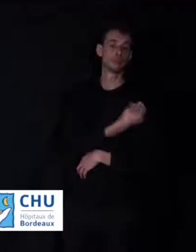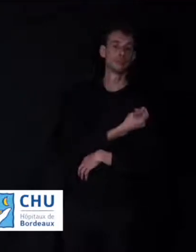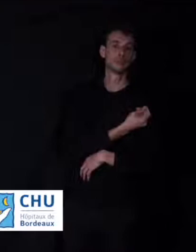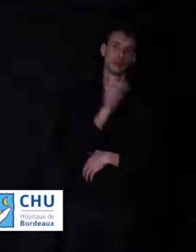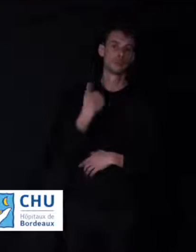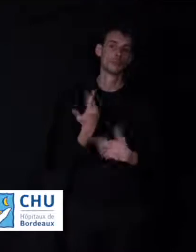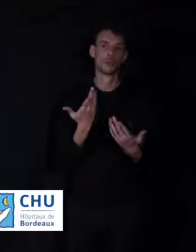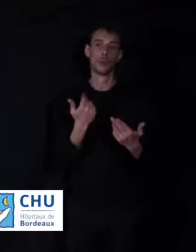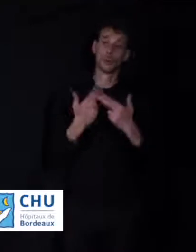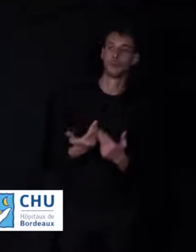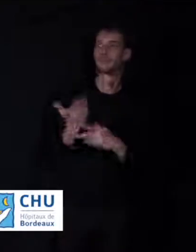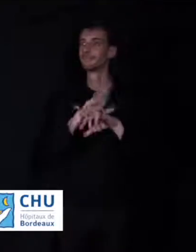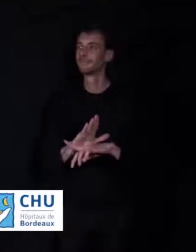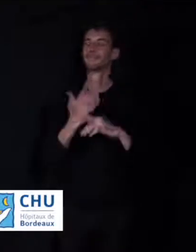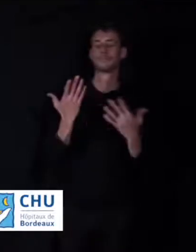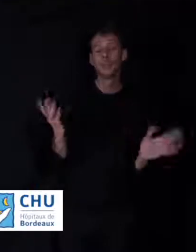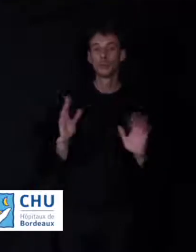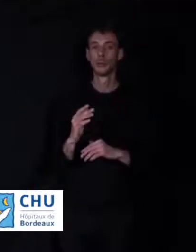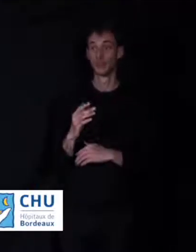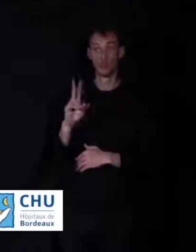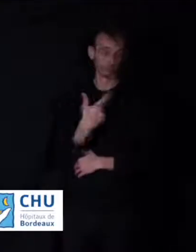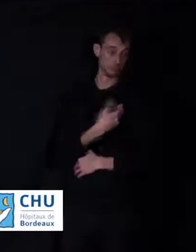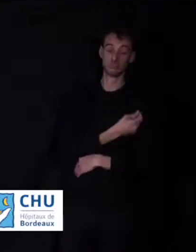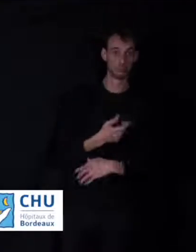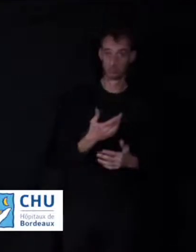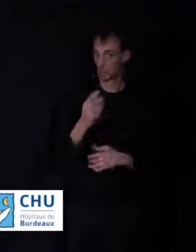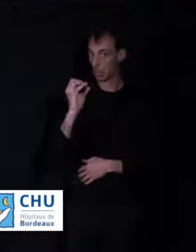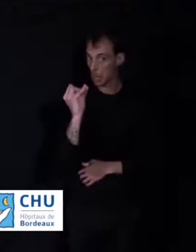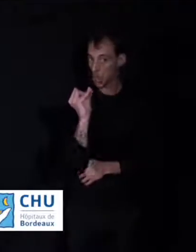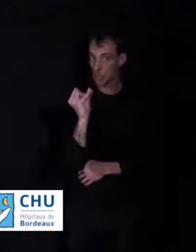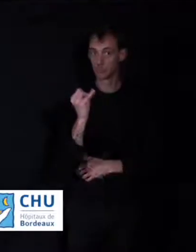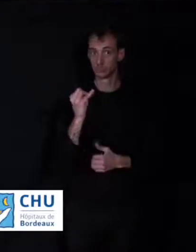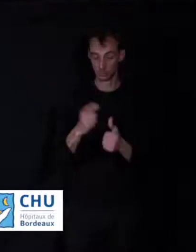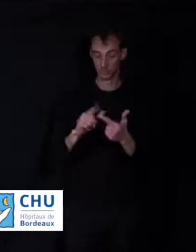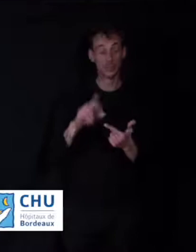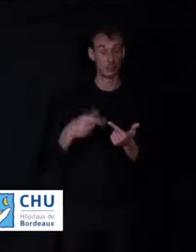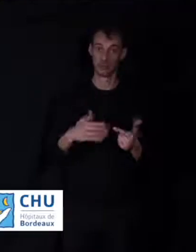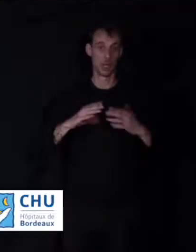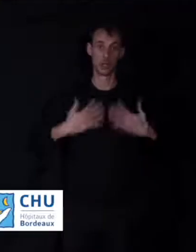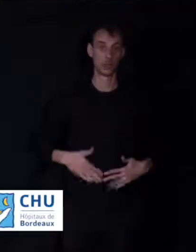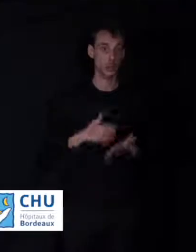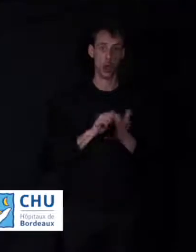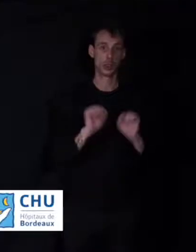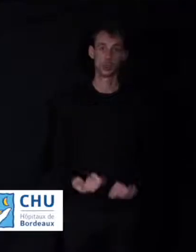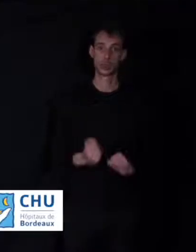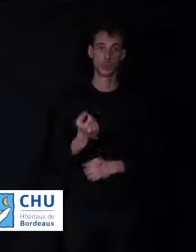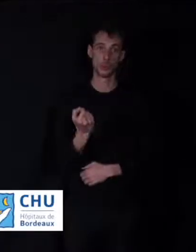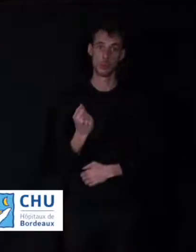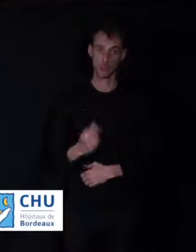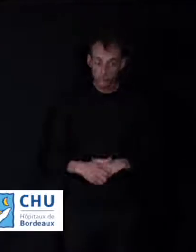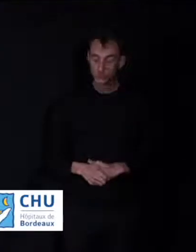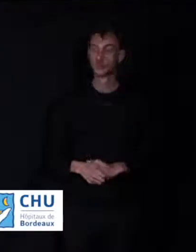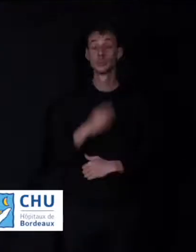quantité, très localisé, et selon le Haut Conseil de santé publique, va être rapidement éliminé. Et si on met en balance l'aluminium injecté par